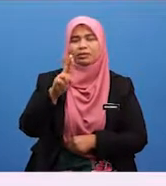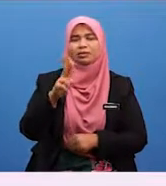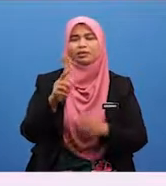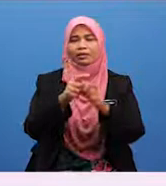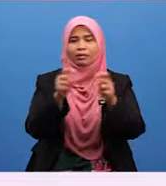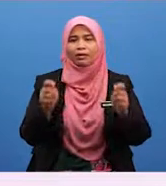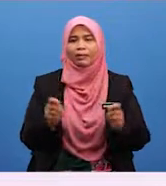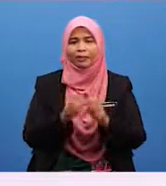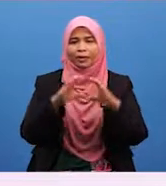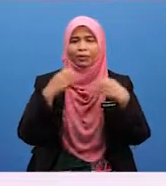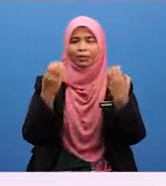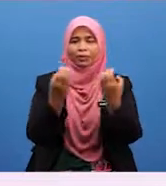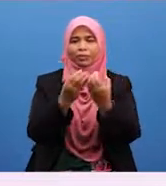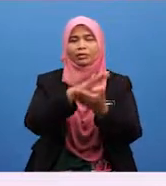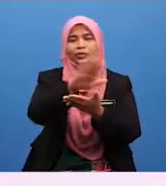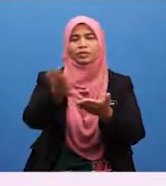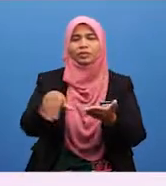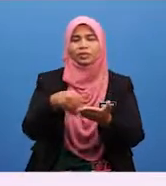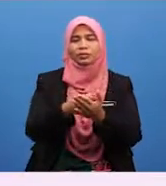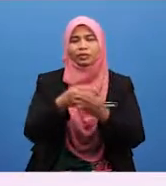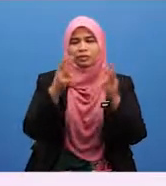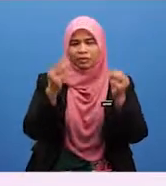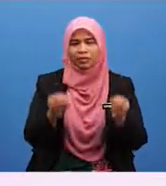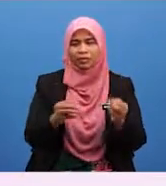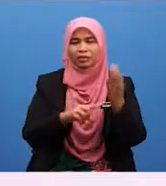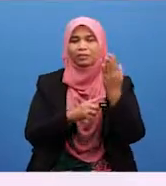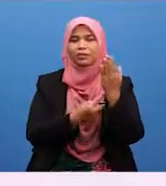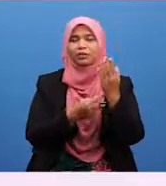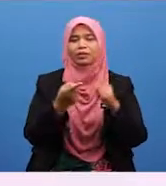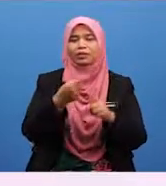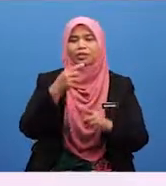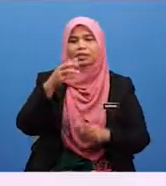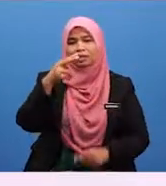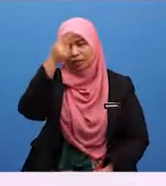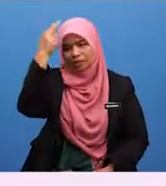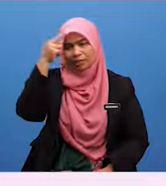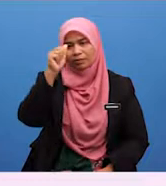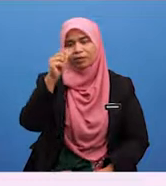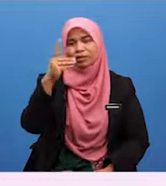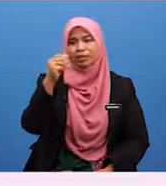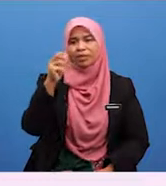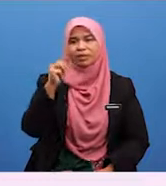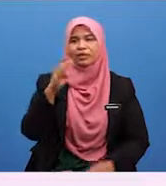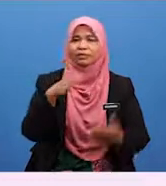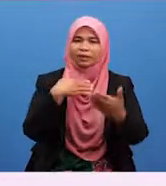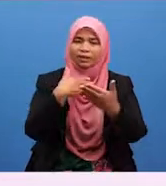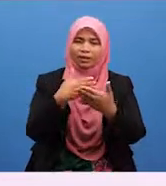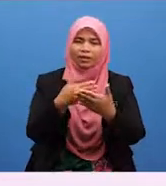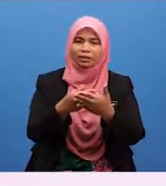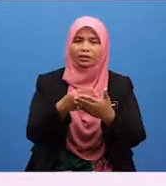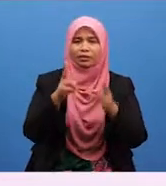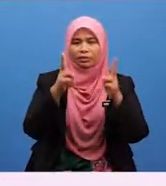semua manusia, bermula dari Nabi Adam hingga umat zaman Nabi Muhammad sallallahu alaihi